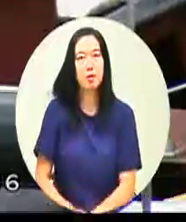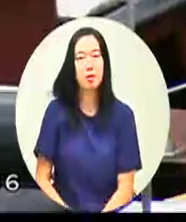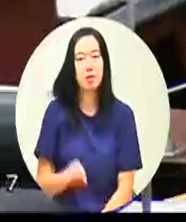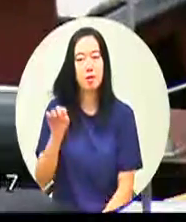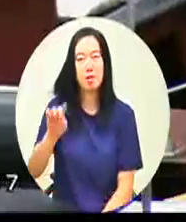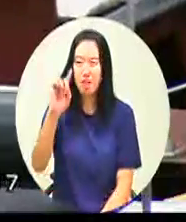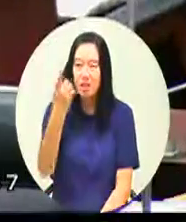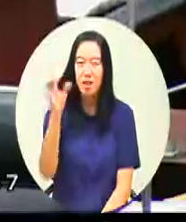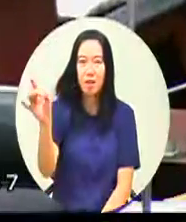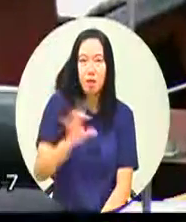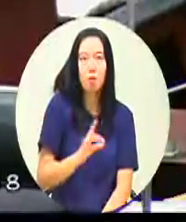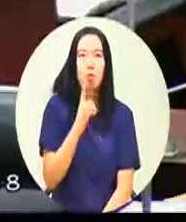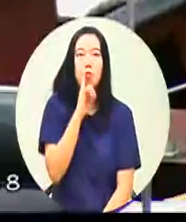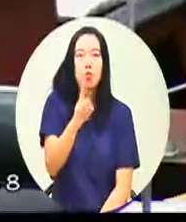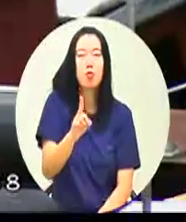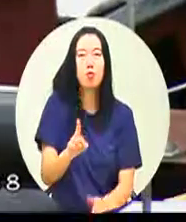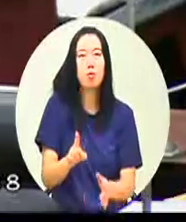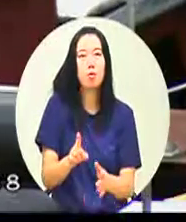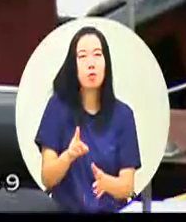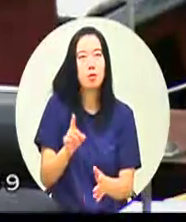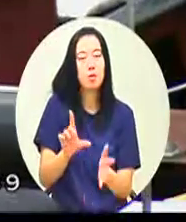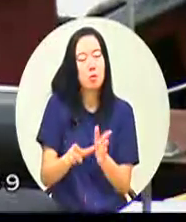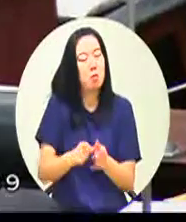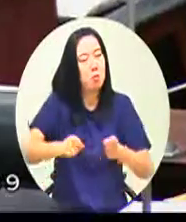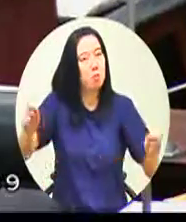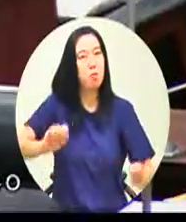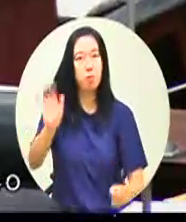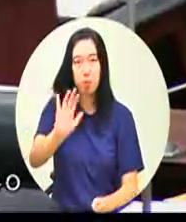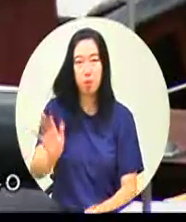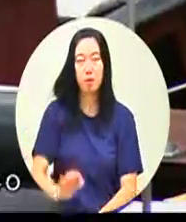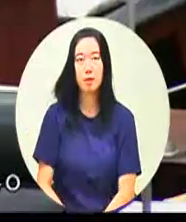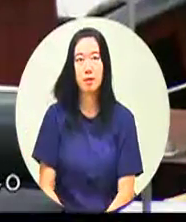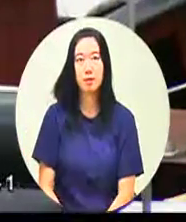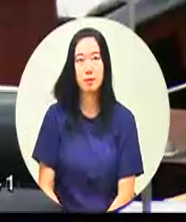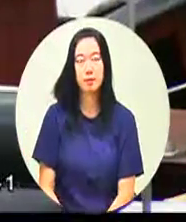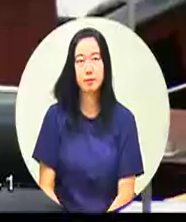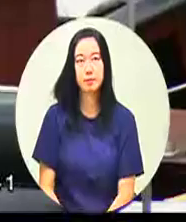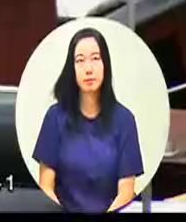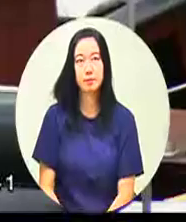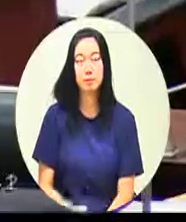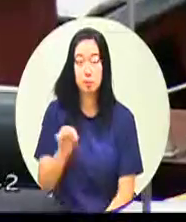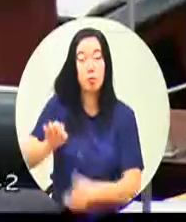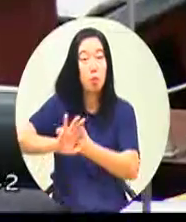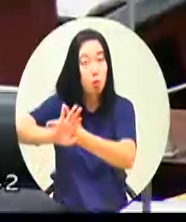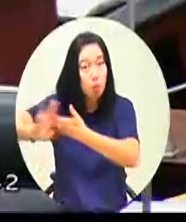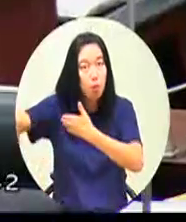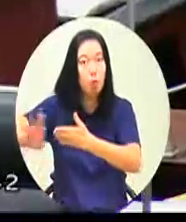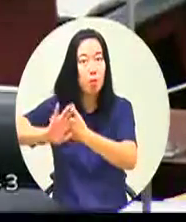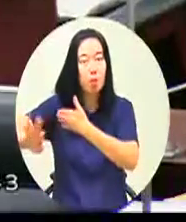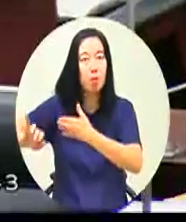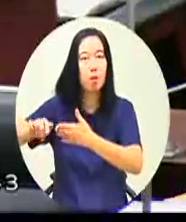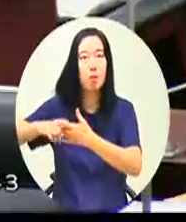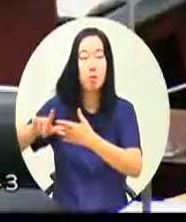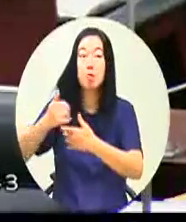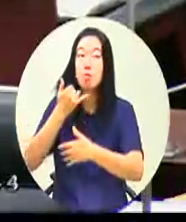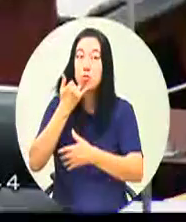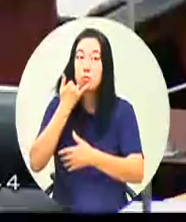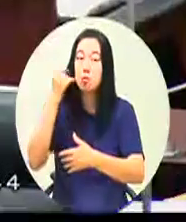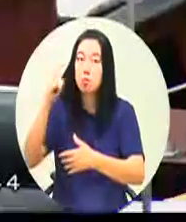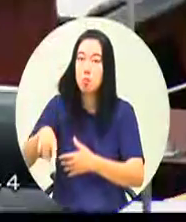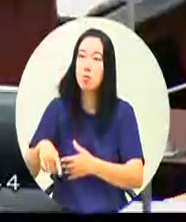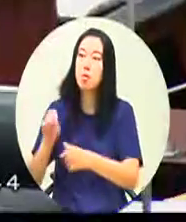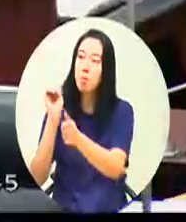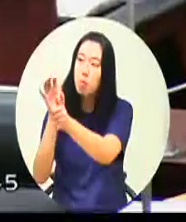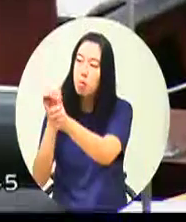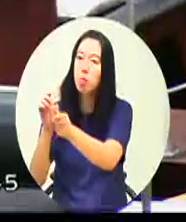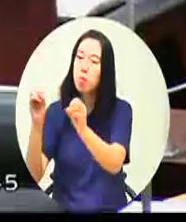理由延续甲伤久。哦，我拜托安经理、王经理，是毋是恁外口会使来甲因协助